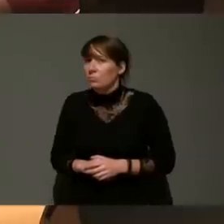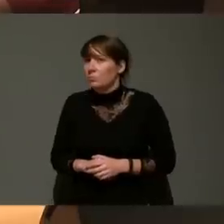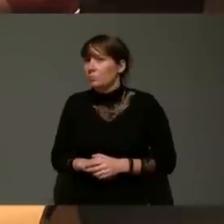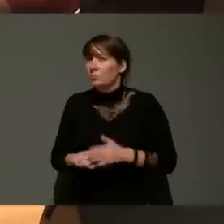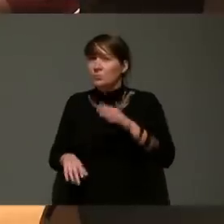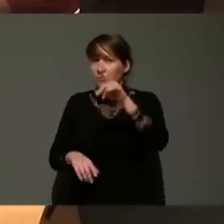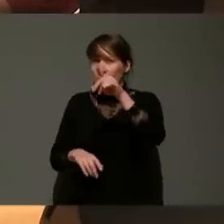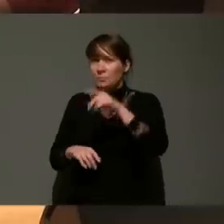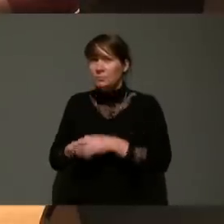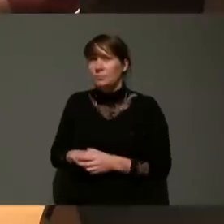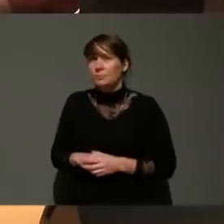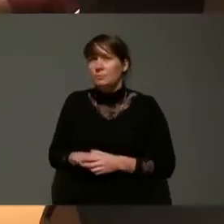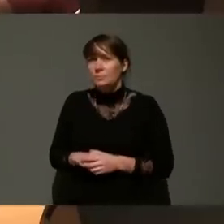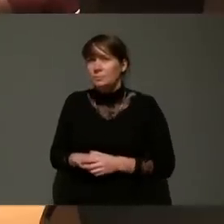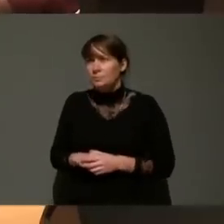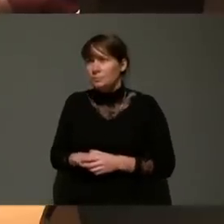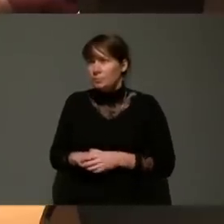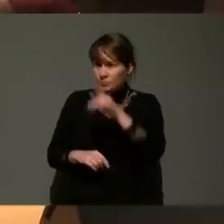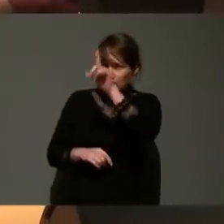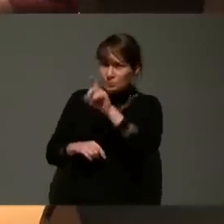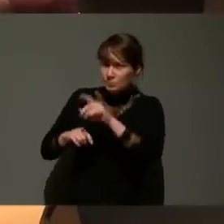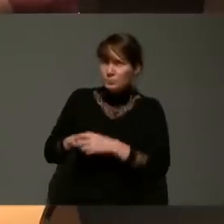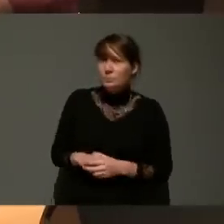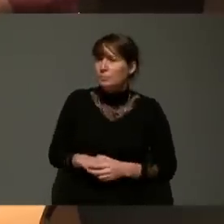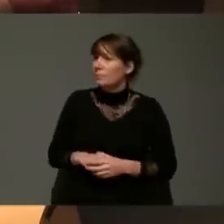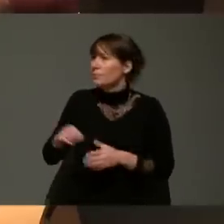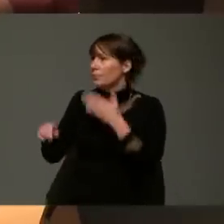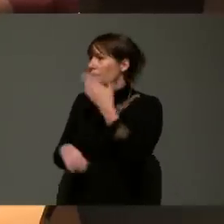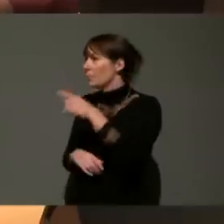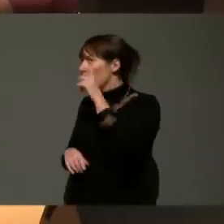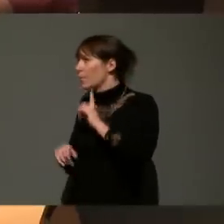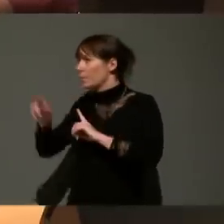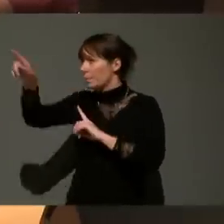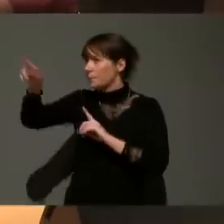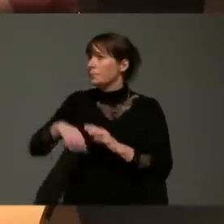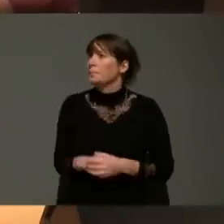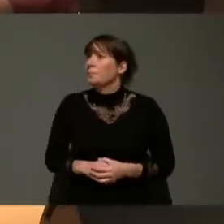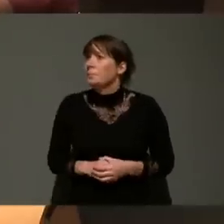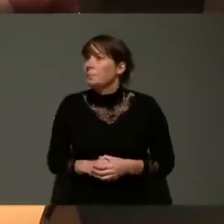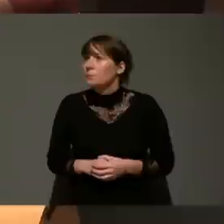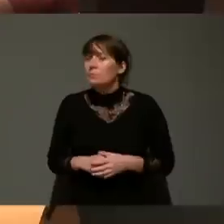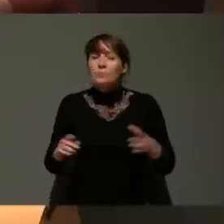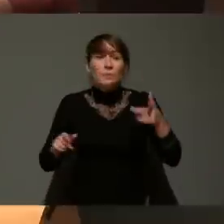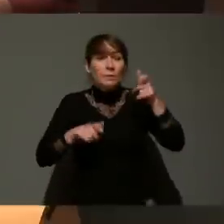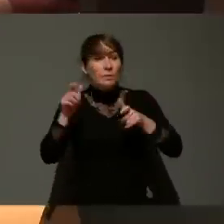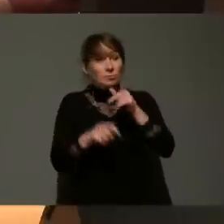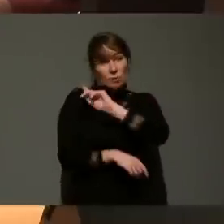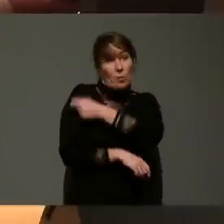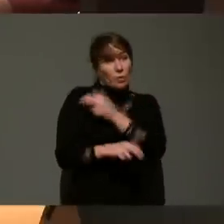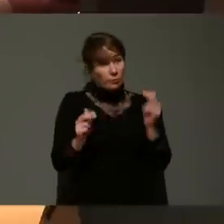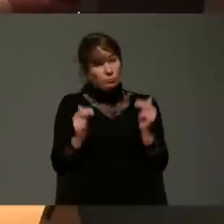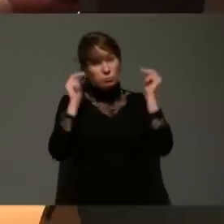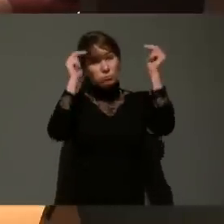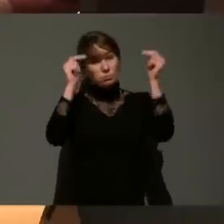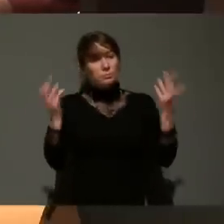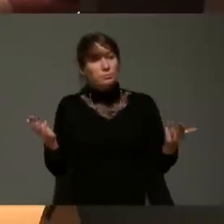Alors je crois que du côté de Julien, il y a encore une question. Bonjour. D'après les statistiques, les sportifs de haut niveau, est-ce qu'ils